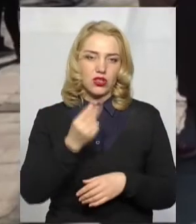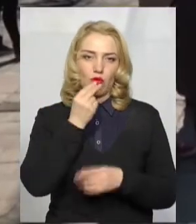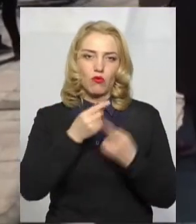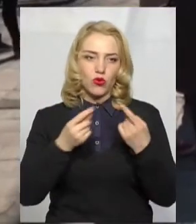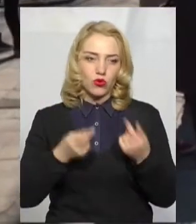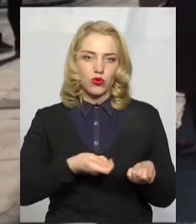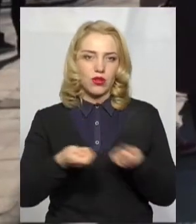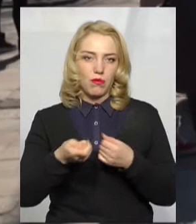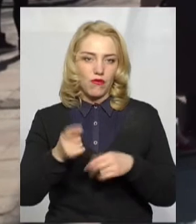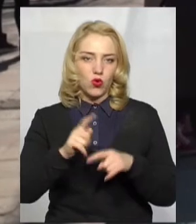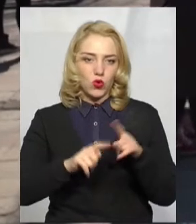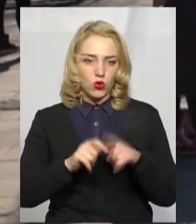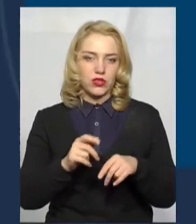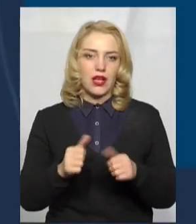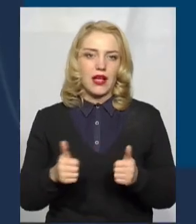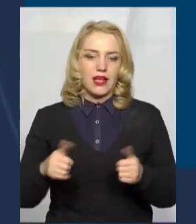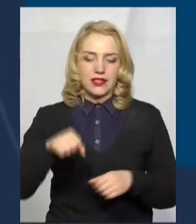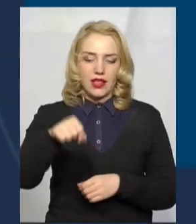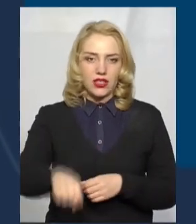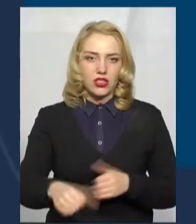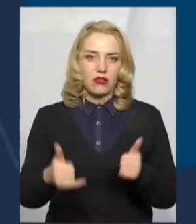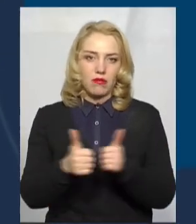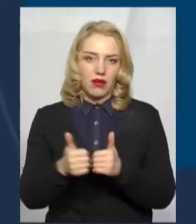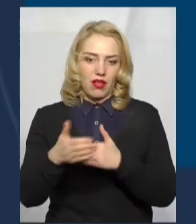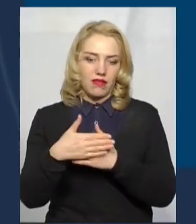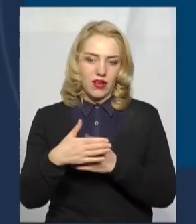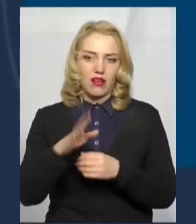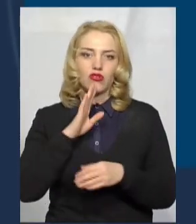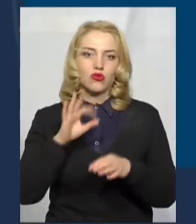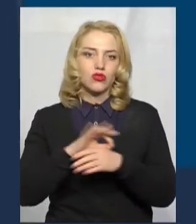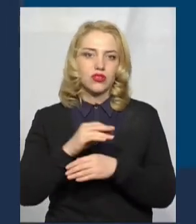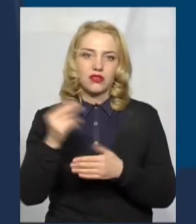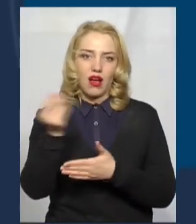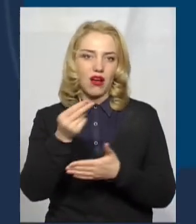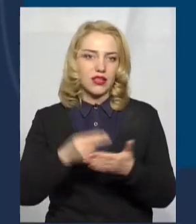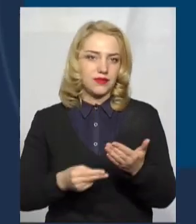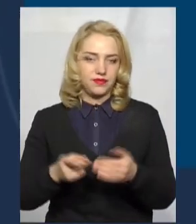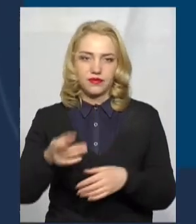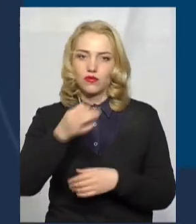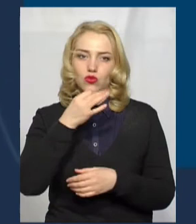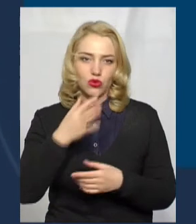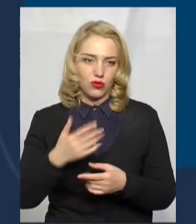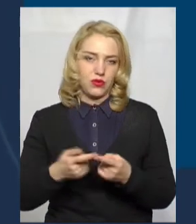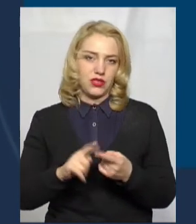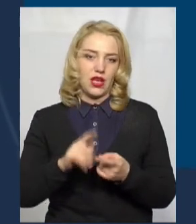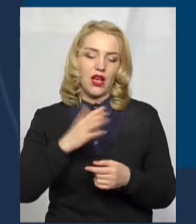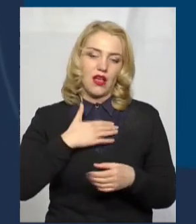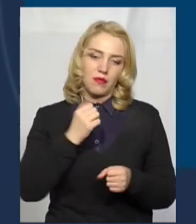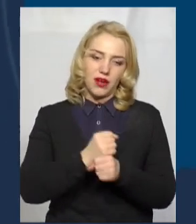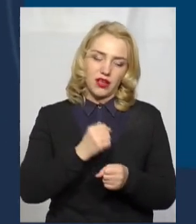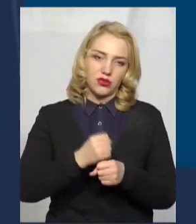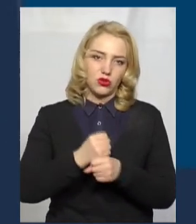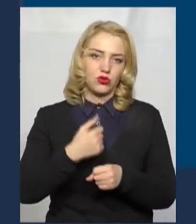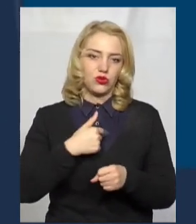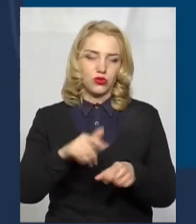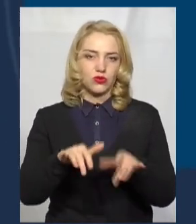біля дверей, працюють дистанційно. Віна картину малює, в неї, оказывается, є художницький дарло. Я сиджу, працюю, в мене удалено робота є.